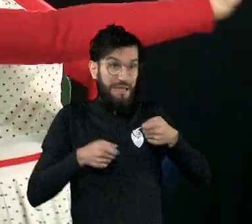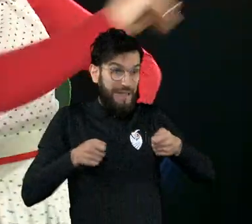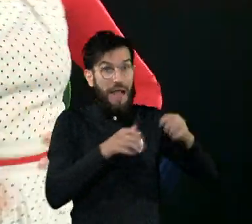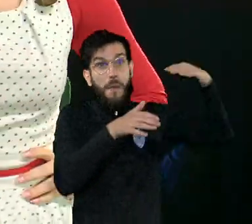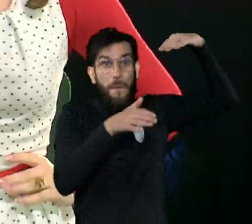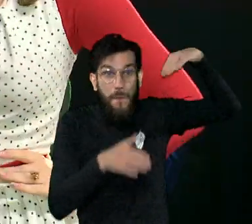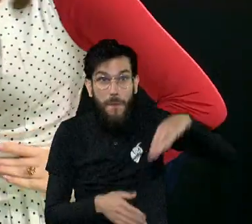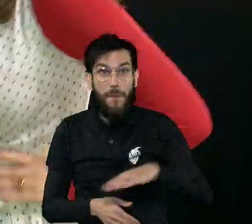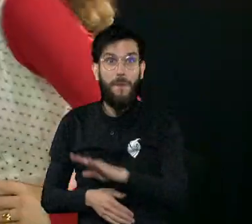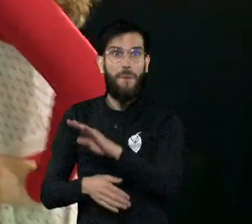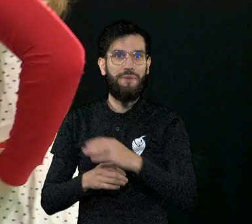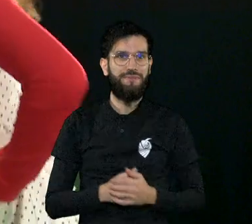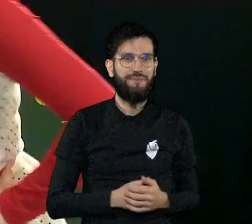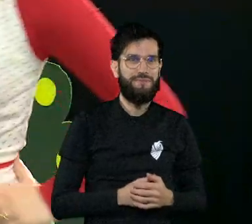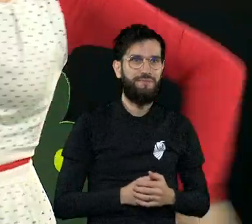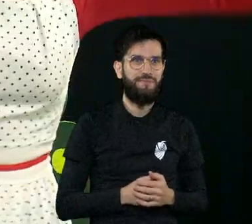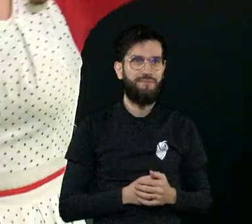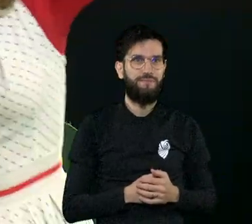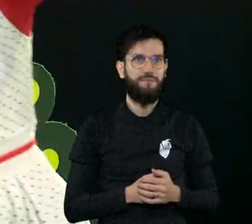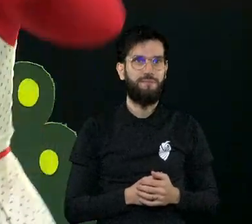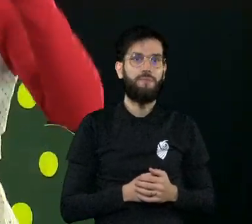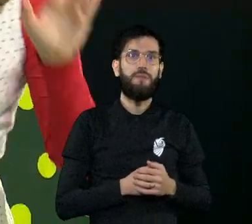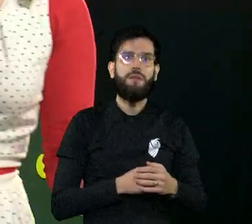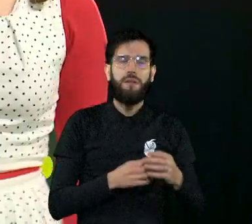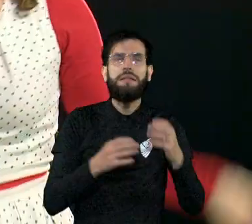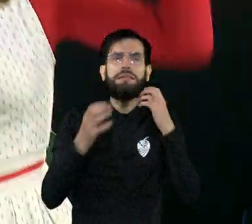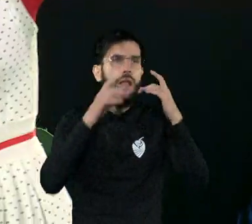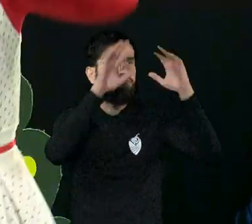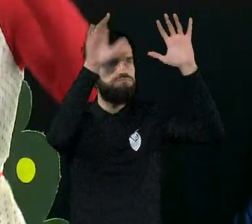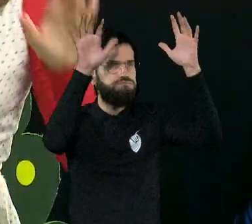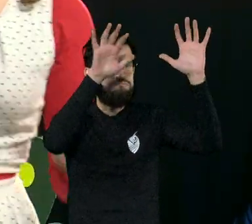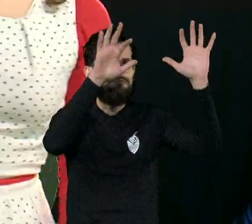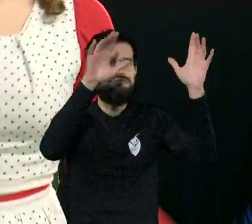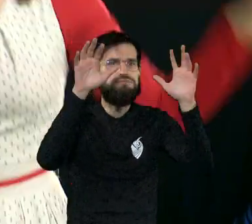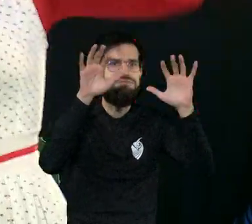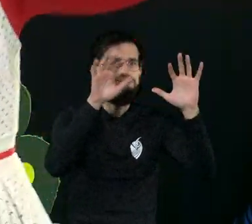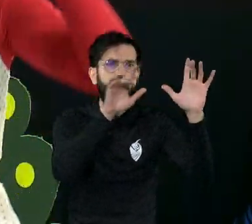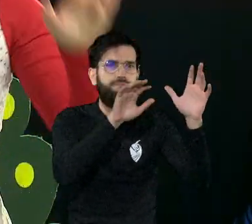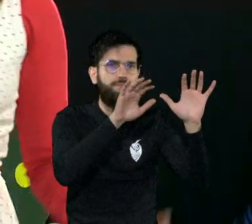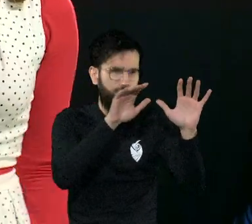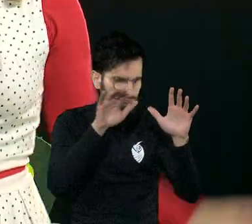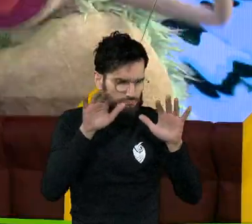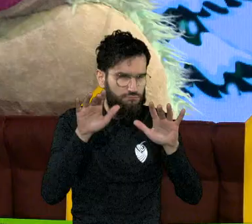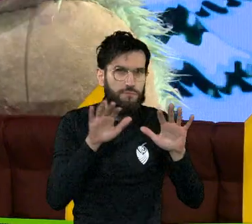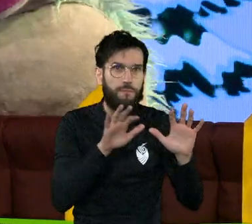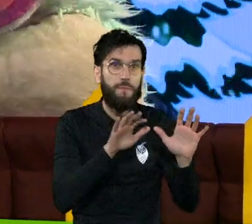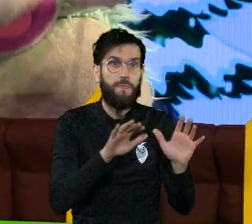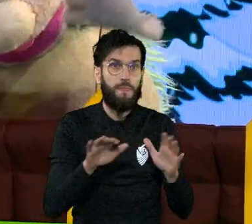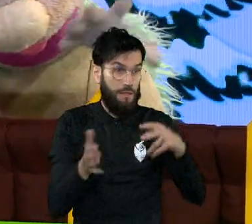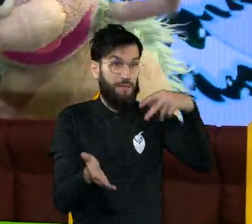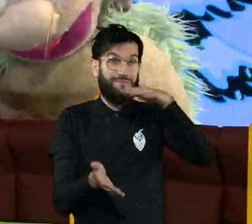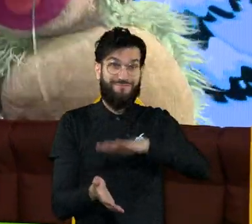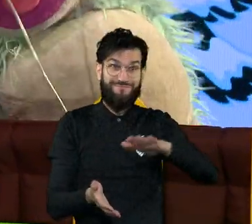sa šmíkaj. Padaj snežik, padaj nám, tešia sa ti deti.